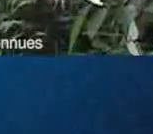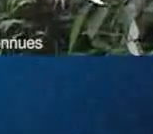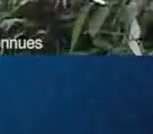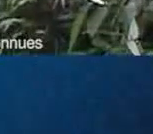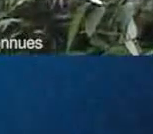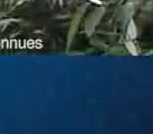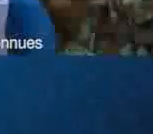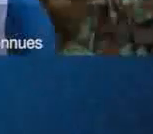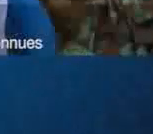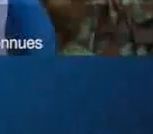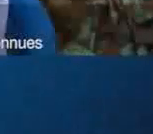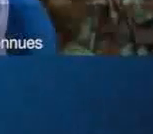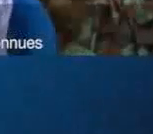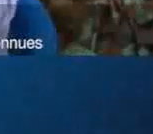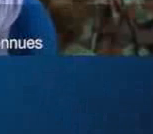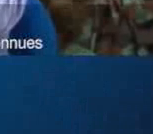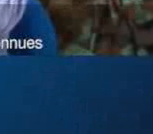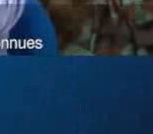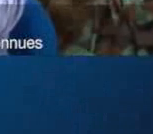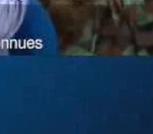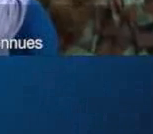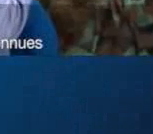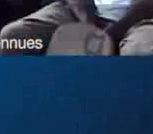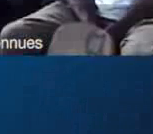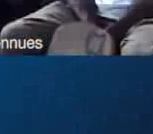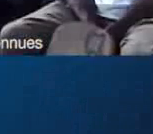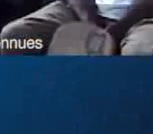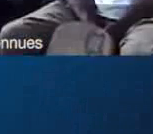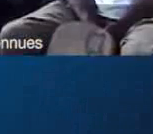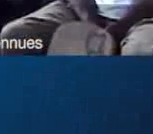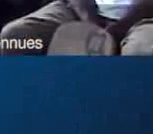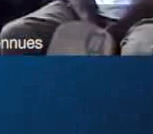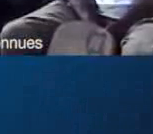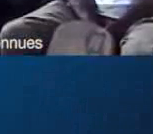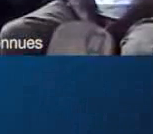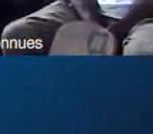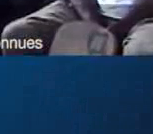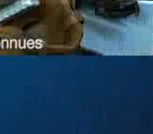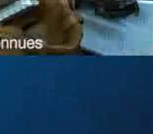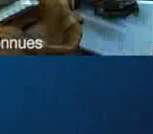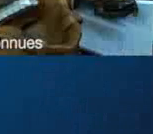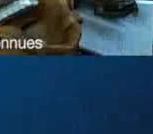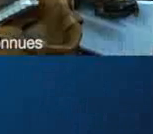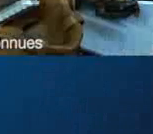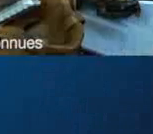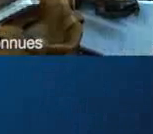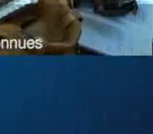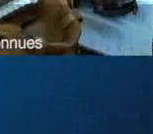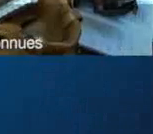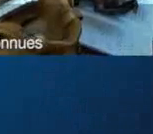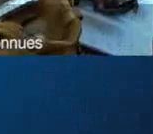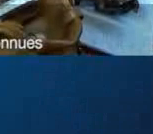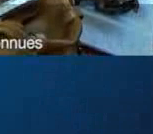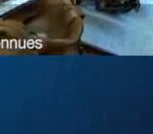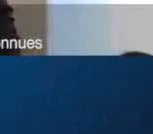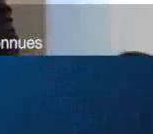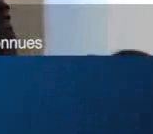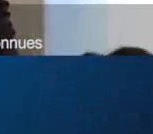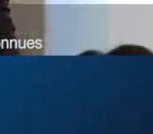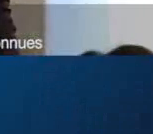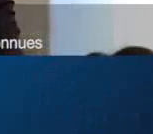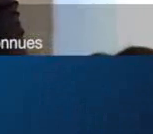À la une de l'actualité de ce mercredi, plus de 27 000 personnes, en grande partie des moins de 18 ans, recensées dans la forêt du Mont Péco.